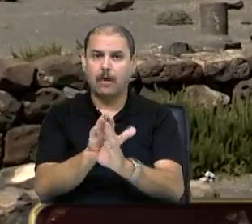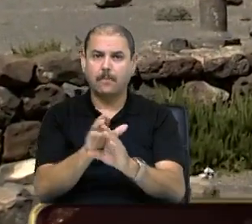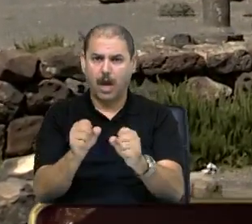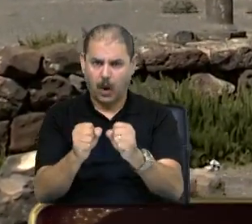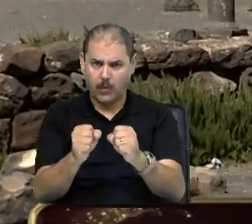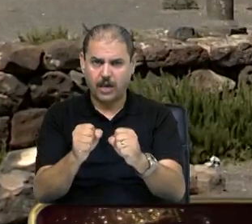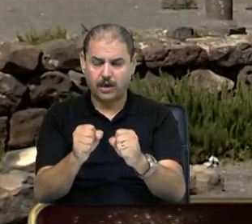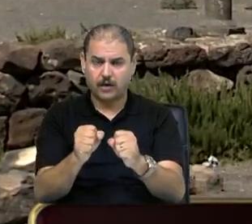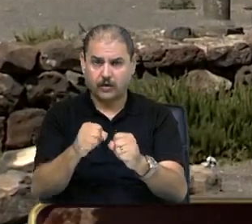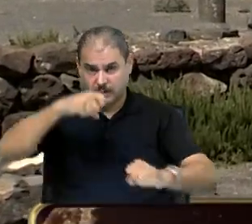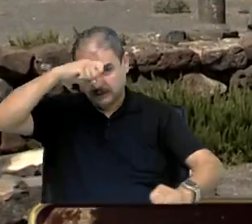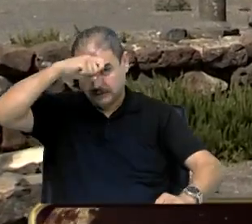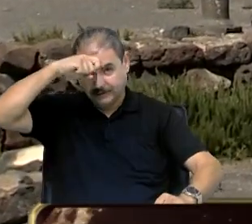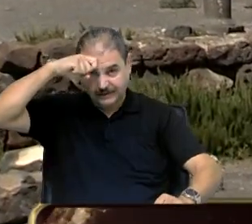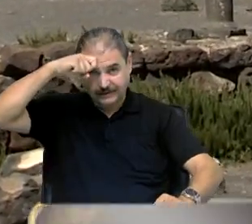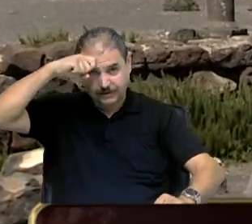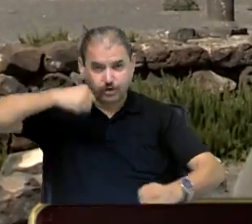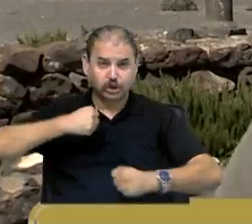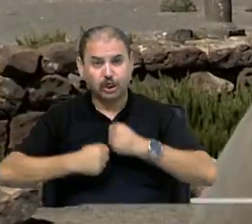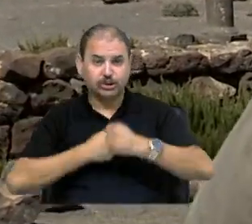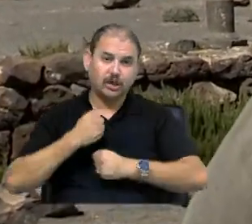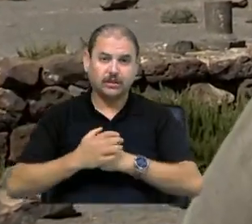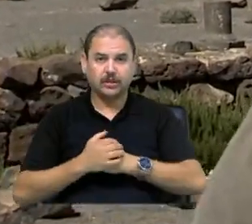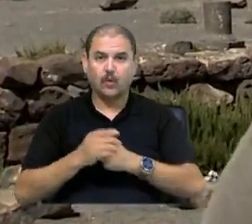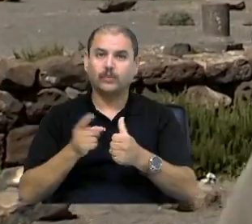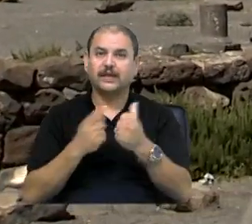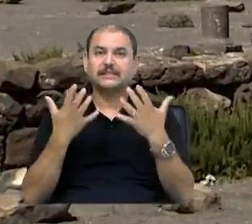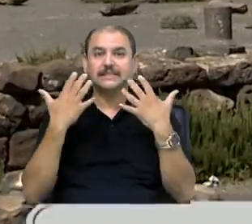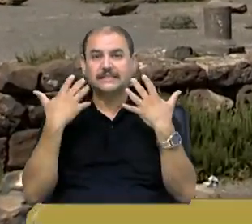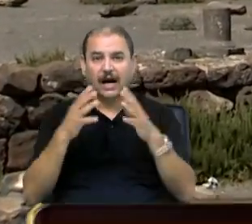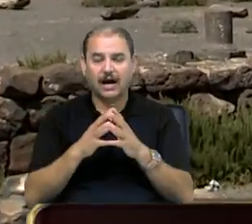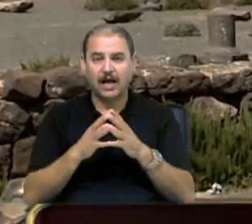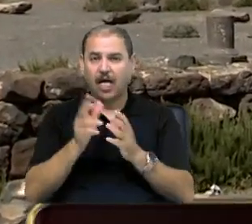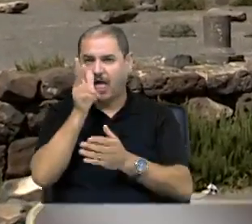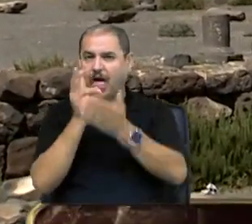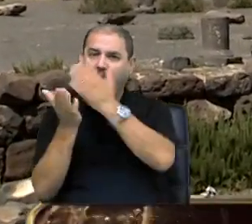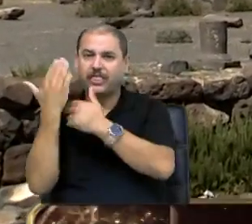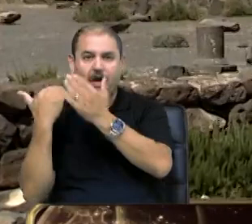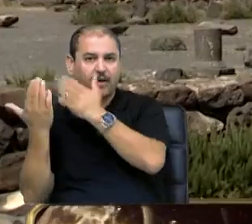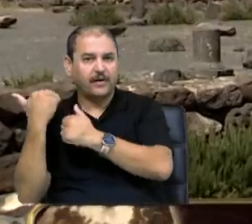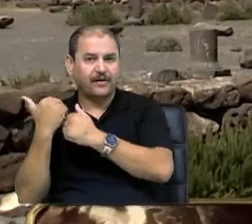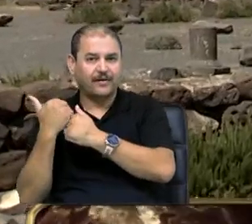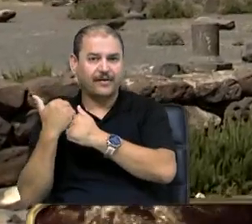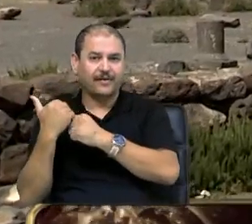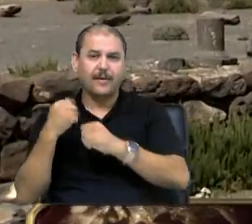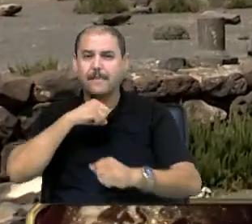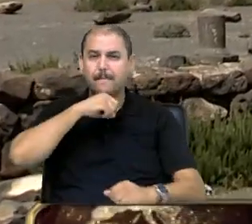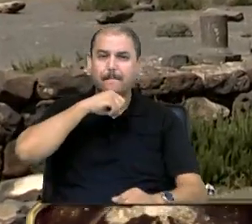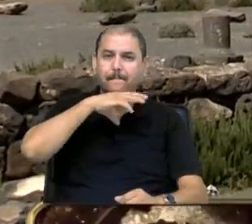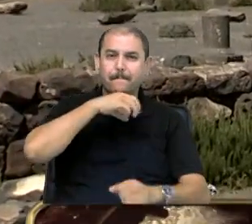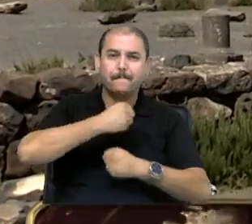بالاضافه للجهود المبذوله من قبل الحكم بوزاره السياحه والاثار العامه بالاضافه للبلديه